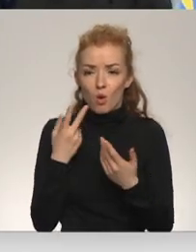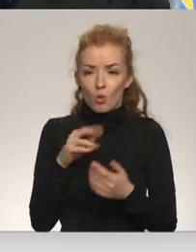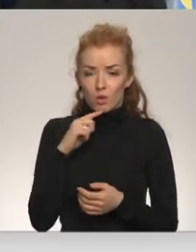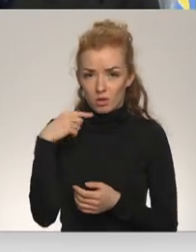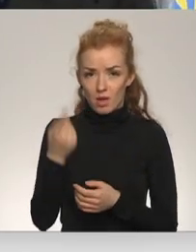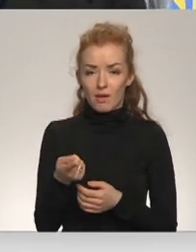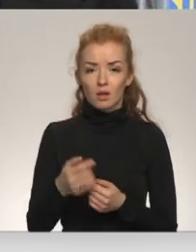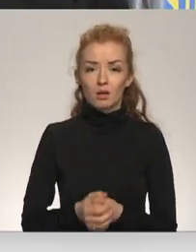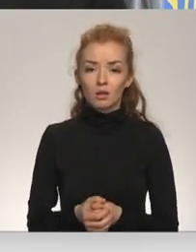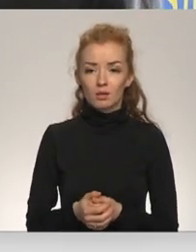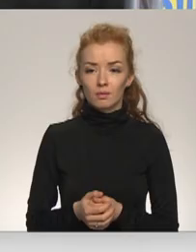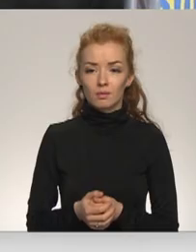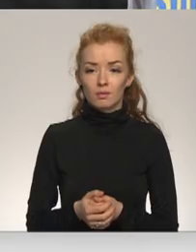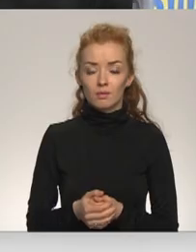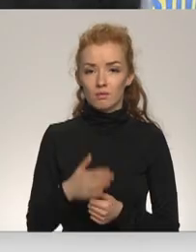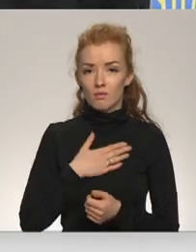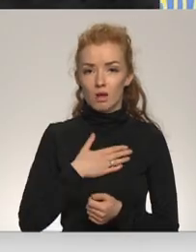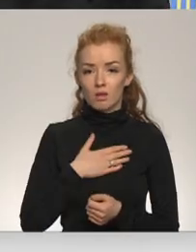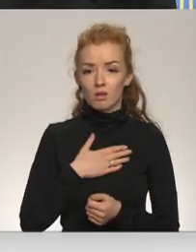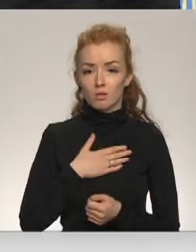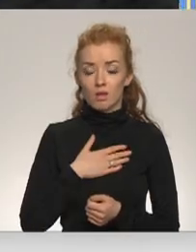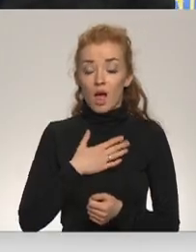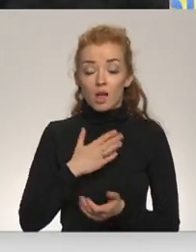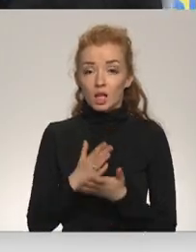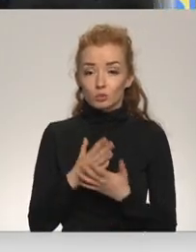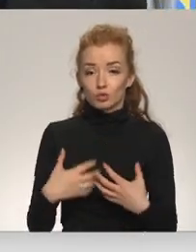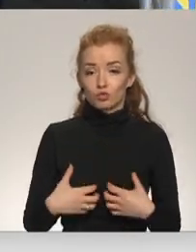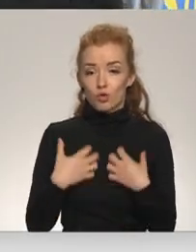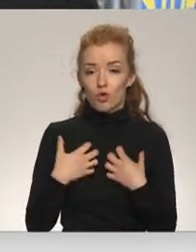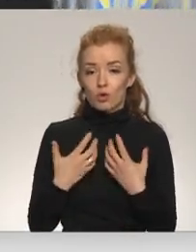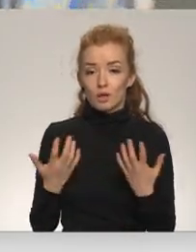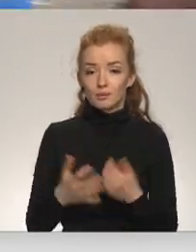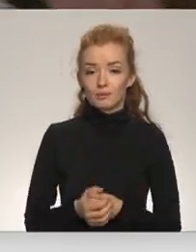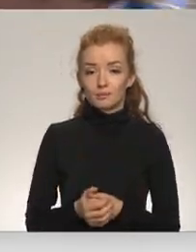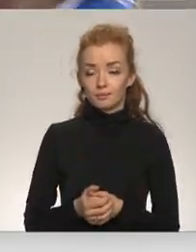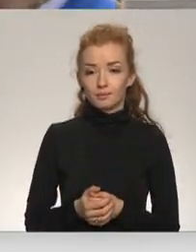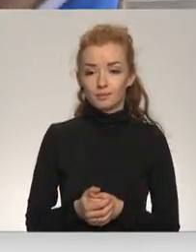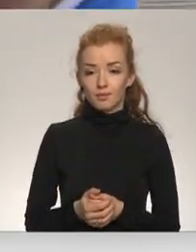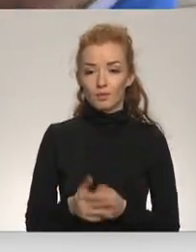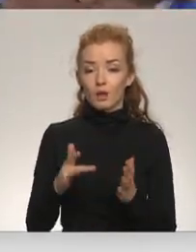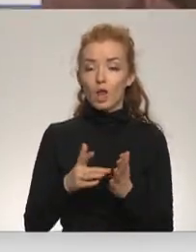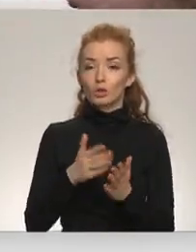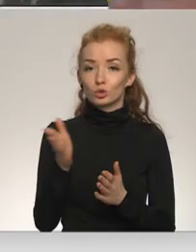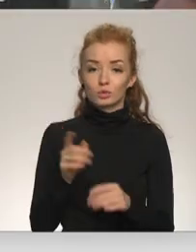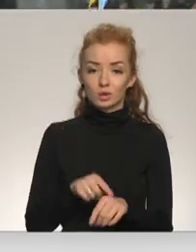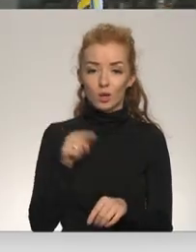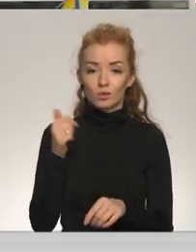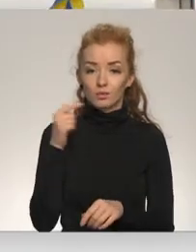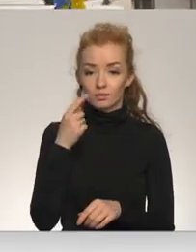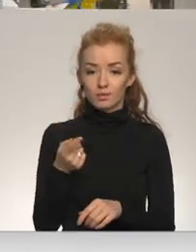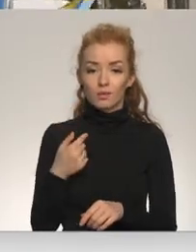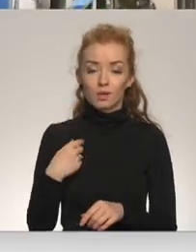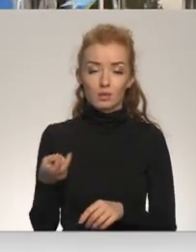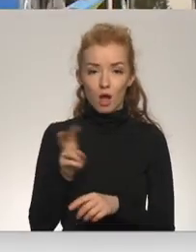jā, un man šobrīd, es esmu šokā, piedodiet, jā. Mārtiņa, ar kādām domām jūs nācāt? Nāc šeit ar